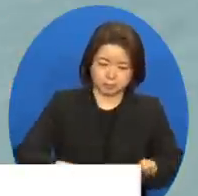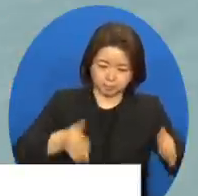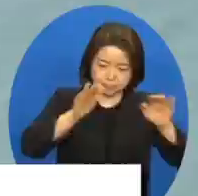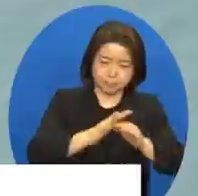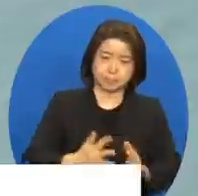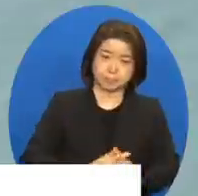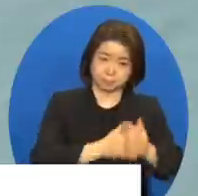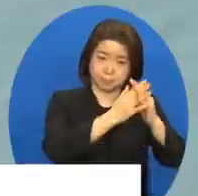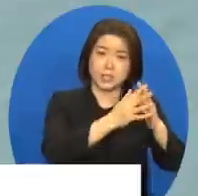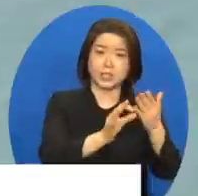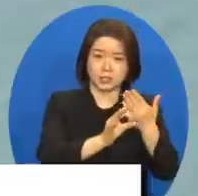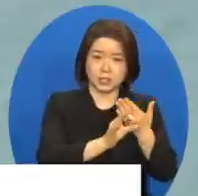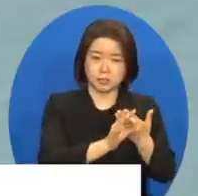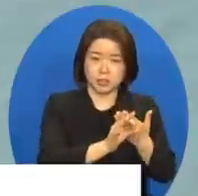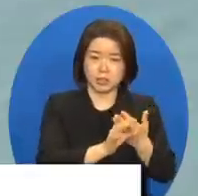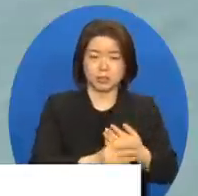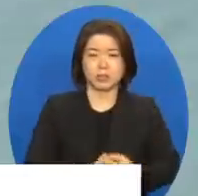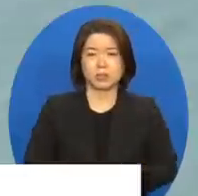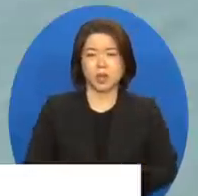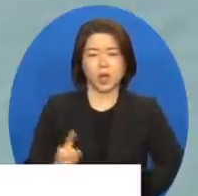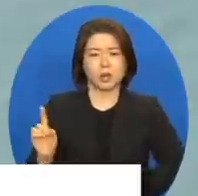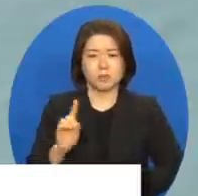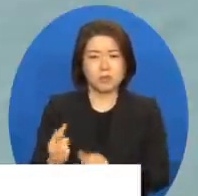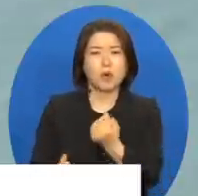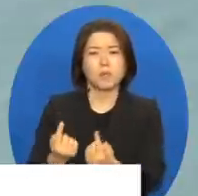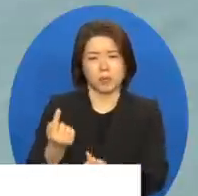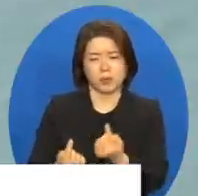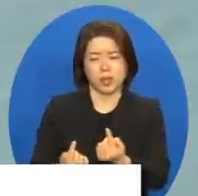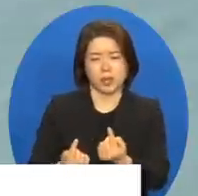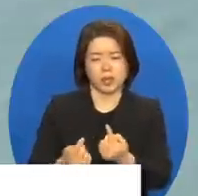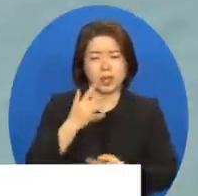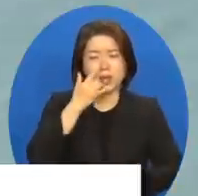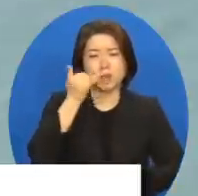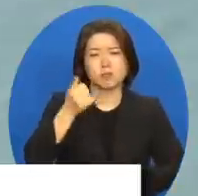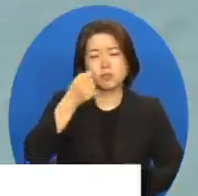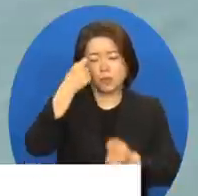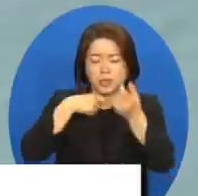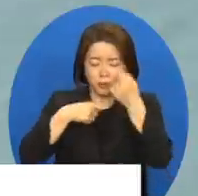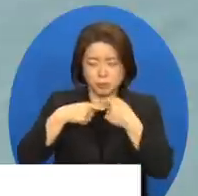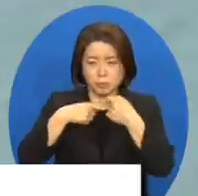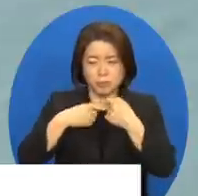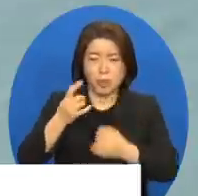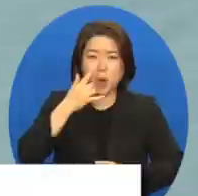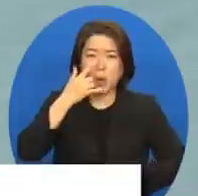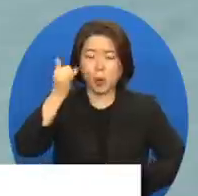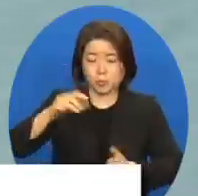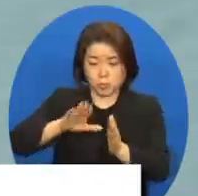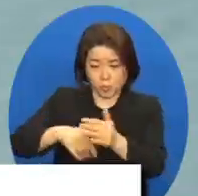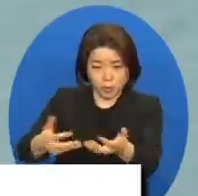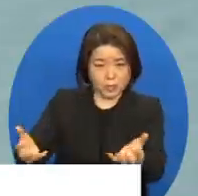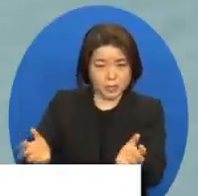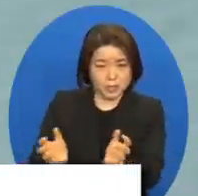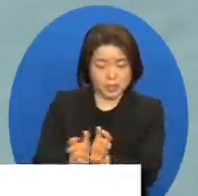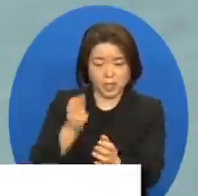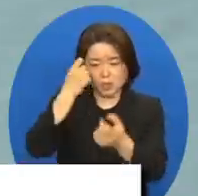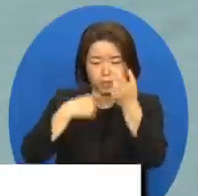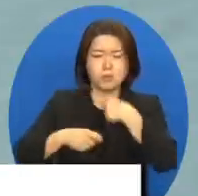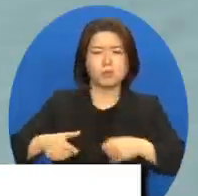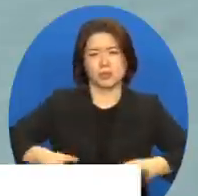건축하고 한다면 무엇보다도 부모의 눈물, 부모 세대의 눈물이 있어야 합니다.